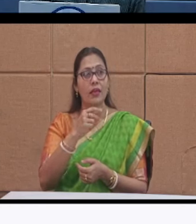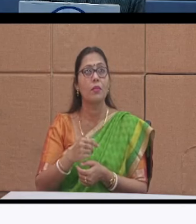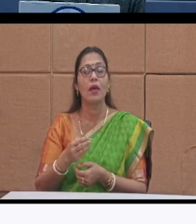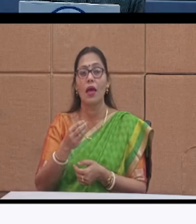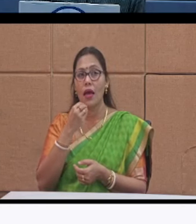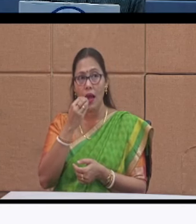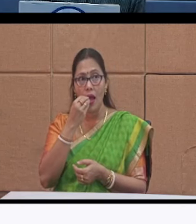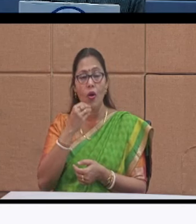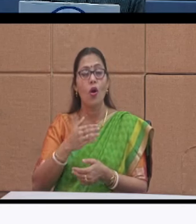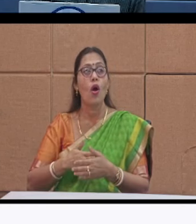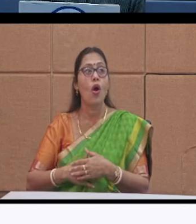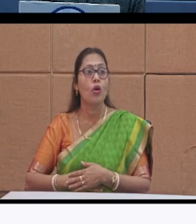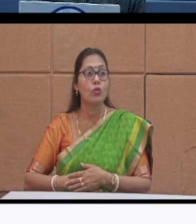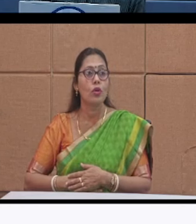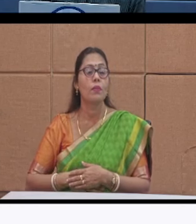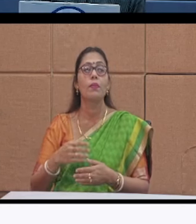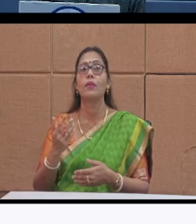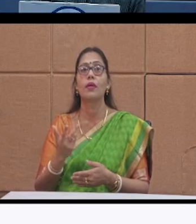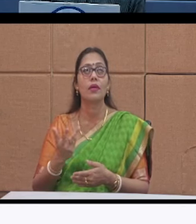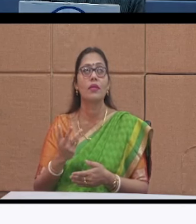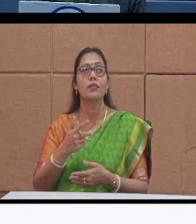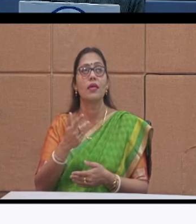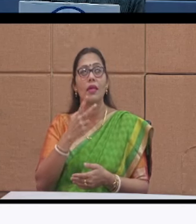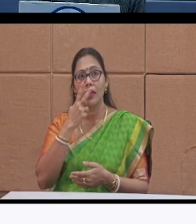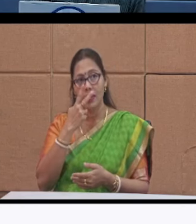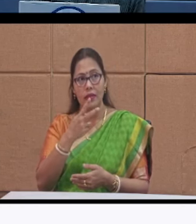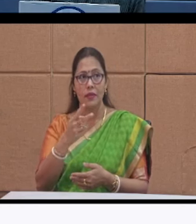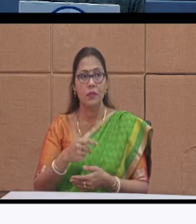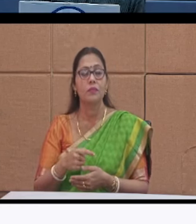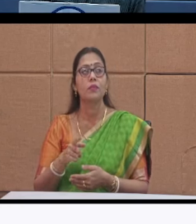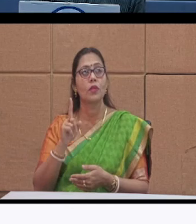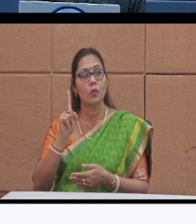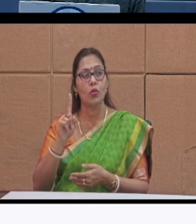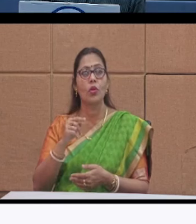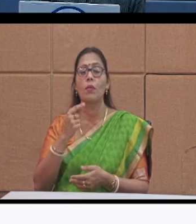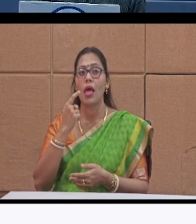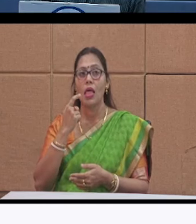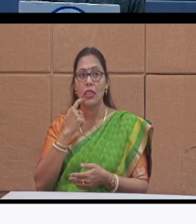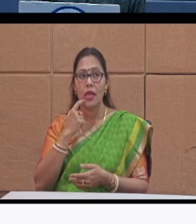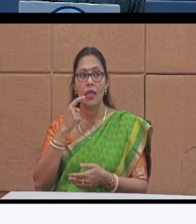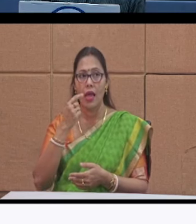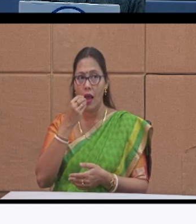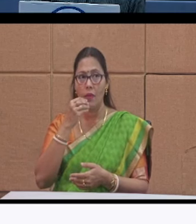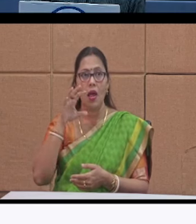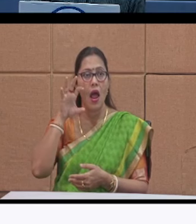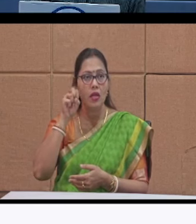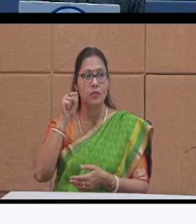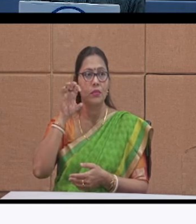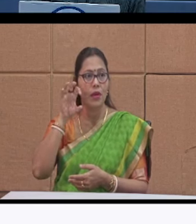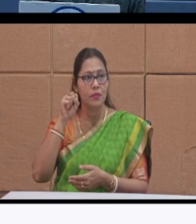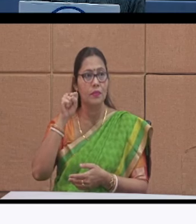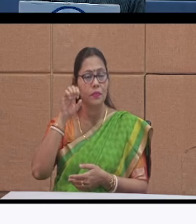এবার দাঁত দিয়ে খাদ্যগুলোকে তুমি চেবানো শুরু করলে চেবাতে